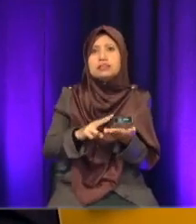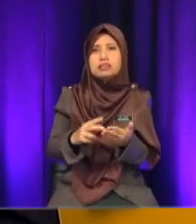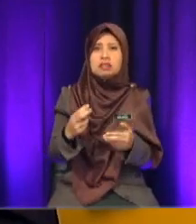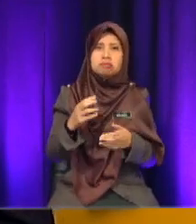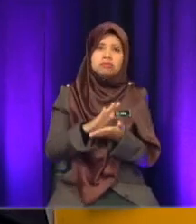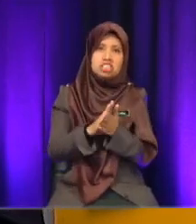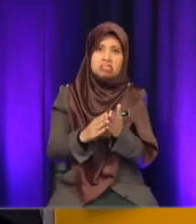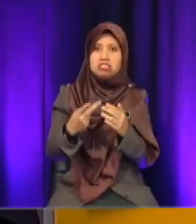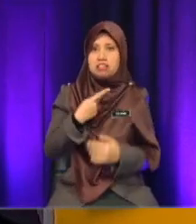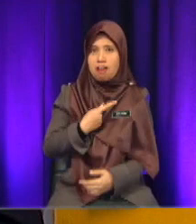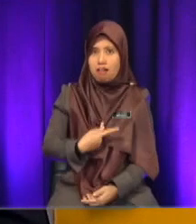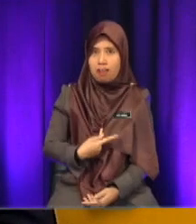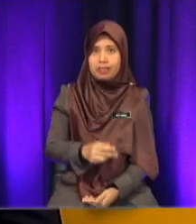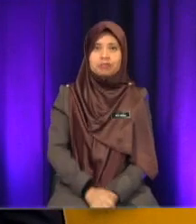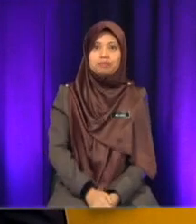Alhamdulillah